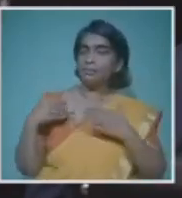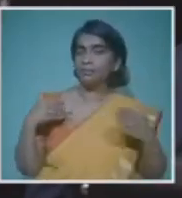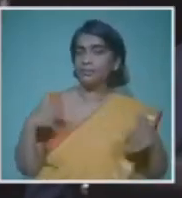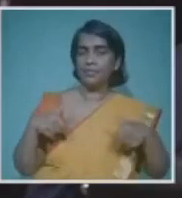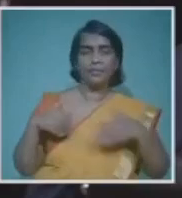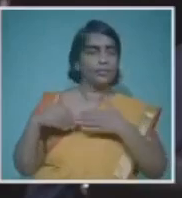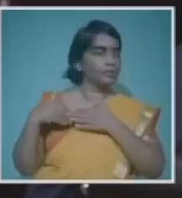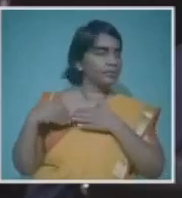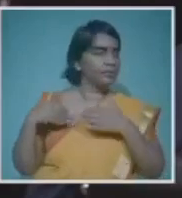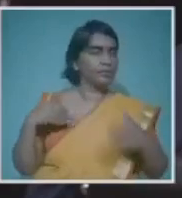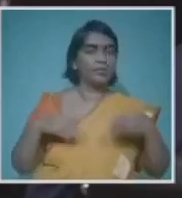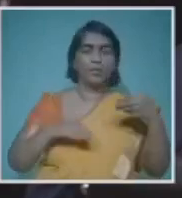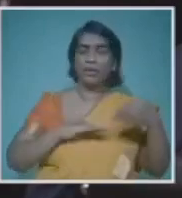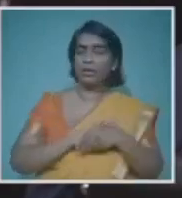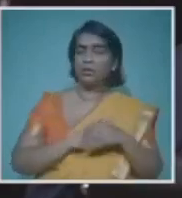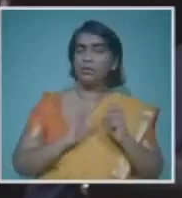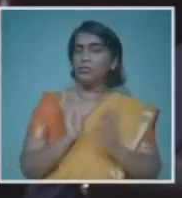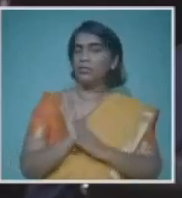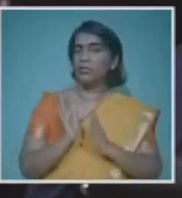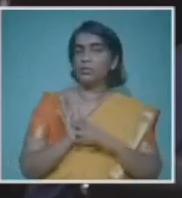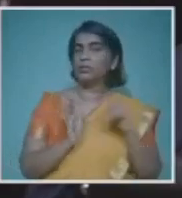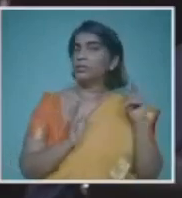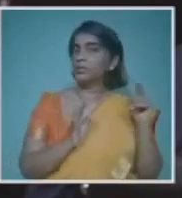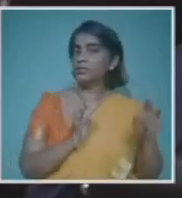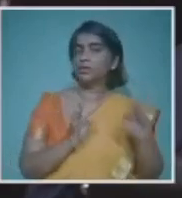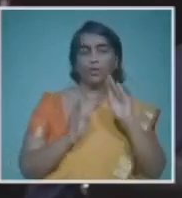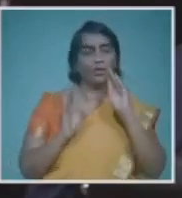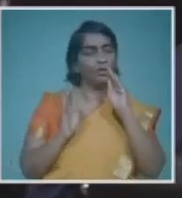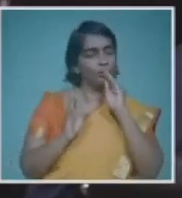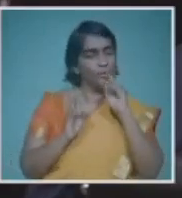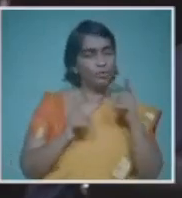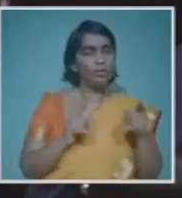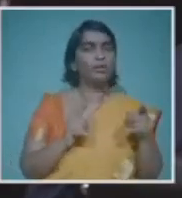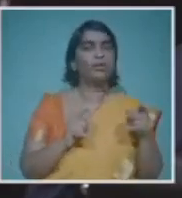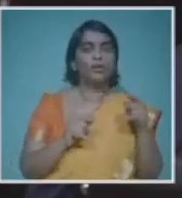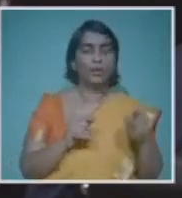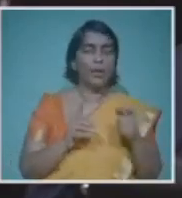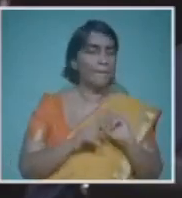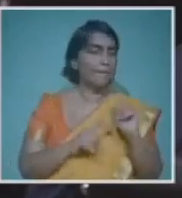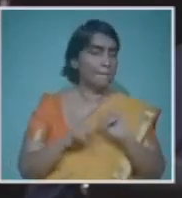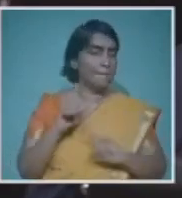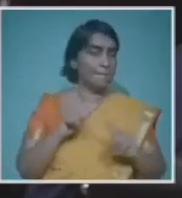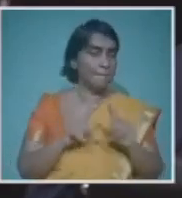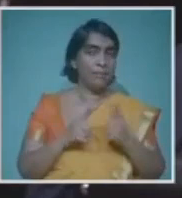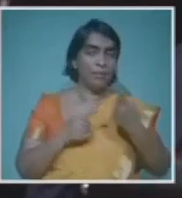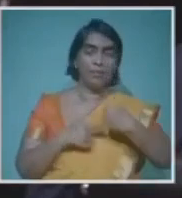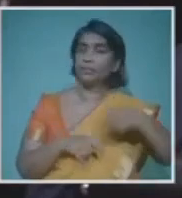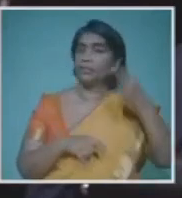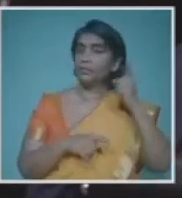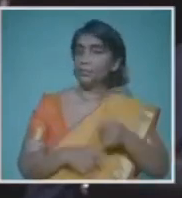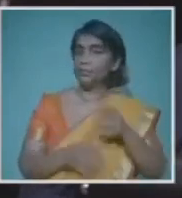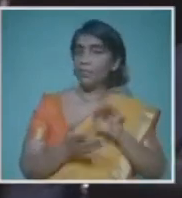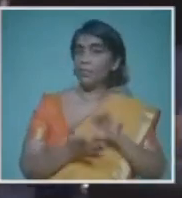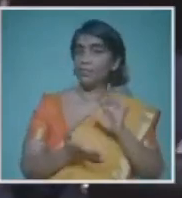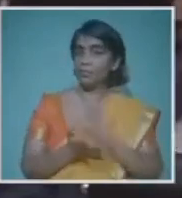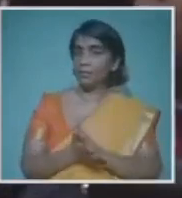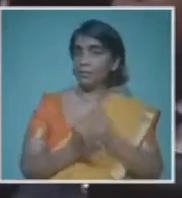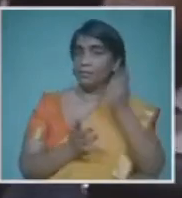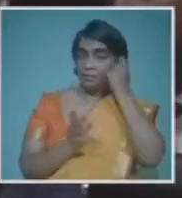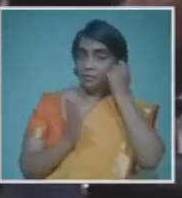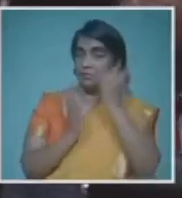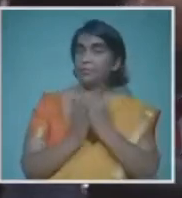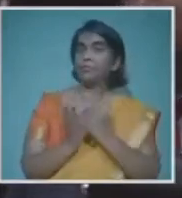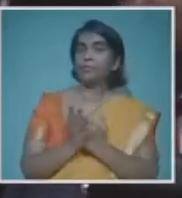අද වෙනතෙක් අල්ලස්සෝ දූෂණ කොමිෂන් සභාව අඩු ගානේ මේ පාර්ලිමේන්තුව ඒකමතිකව සම්මත කරලා යවපු